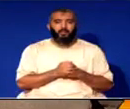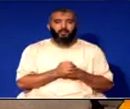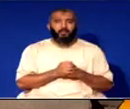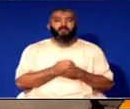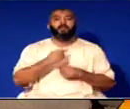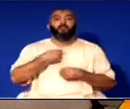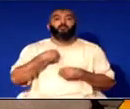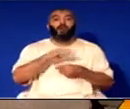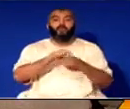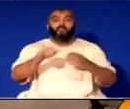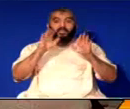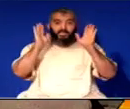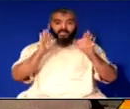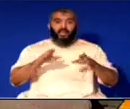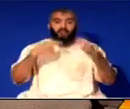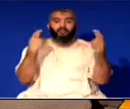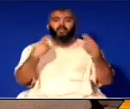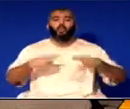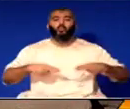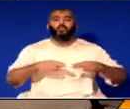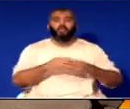الأول. نصلي الطيام